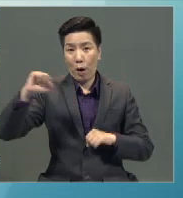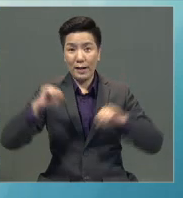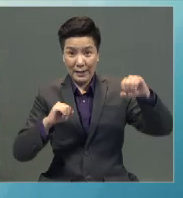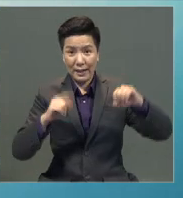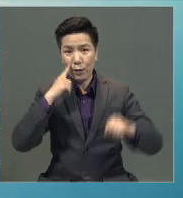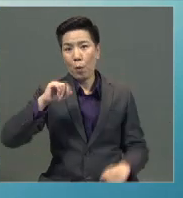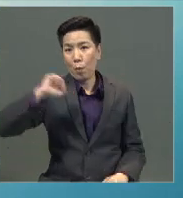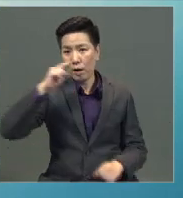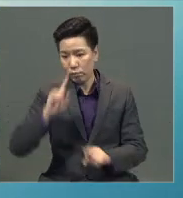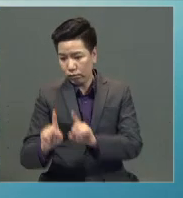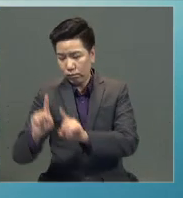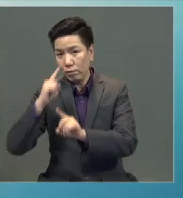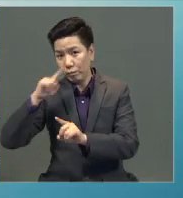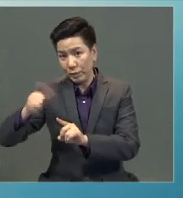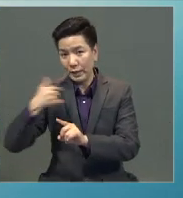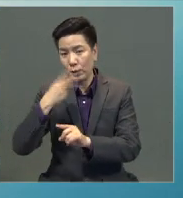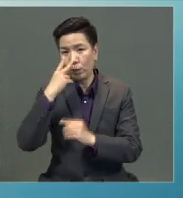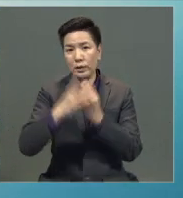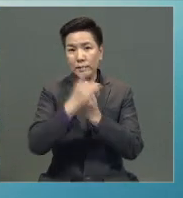มีการเพิ่มขึ้นรถลงนะครับก็จะเห็นว่าขวามือที่เป็นเส้นสีน้ำเงินวันนี้ไม่มีเพิ่มเติมต่อมาแต่ว่าสิ่งที่เราจะต้องตั้งรับไว้ตอนนี้ก็คือยังมีคนไทยที่ลงทะเบียนไว้อยากจะกลับเมืองไทยอยู่จำนวนหลักพันหลักหมื่นนะครับซึ่งก็อาจจะทำให้เห็นภาพที่เป็นแท่งสีน้ำเงินขวามือนี้เพิ่มขึ้นได้เรามีกรอบอยู่ซ้ายมือนะครับซึ่งมีในช่วง2